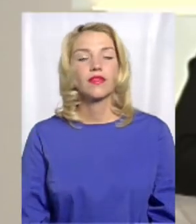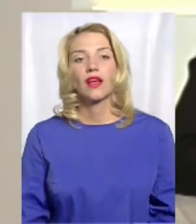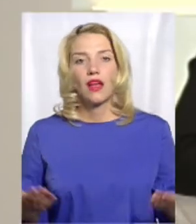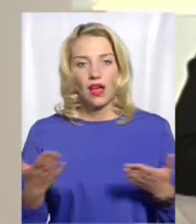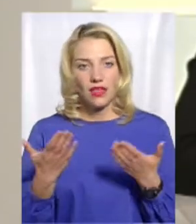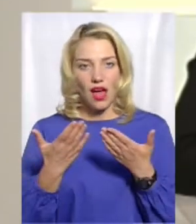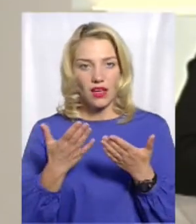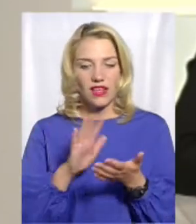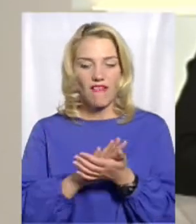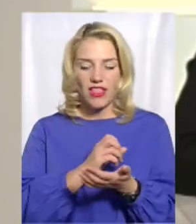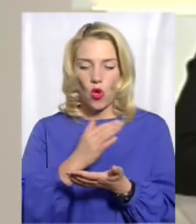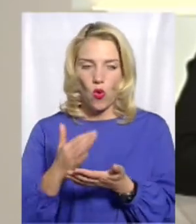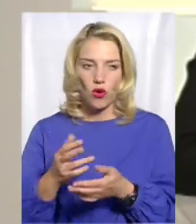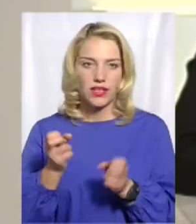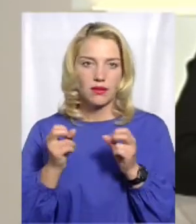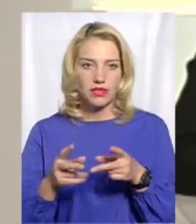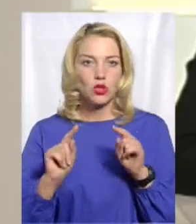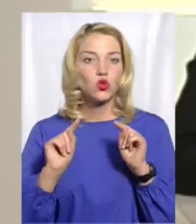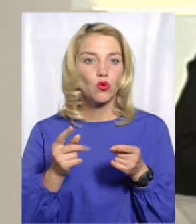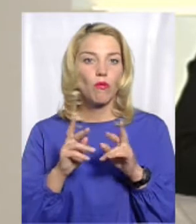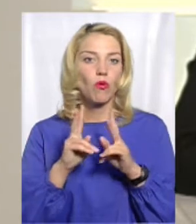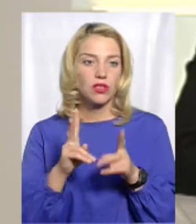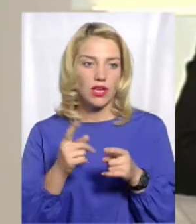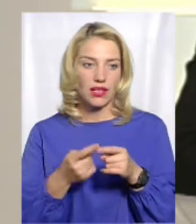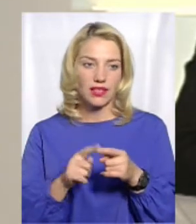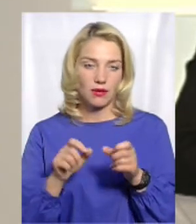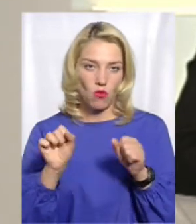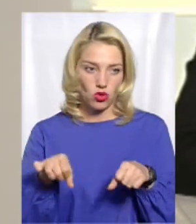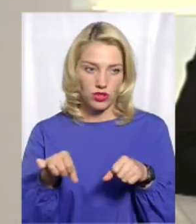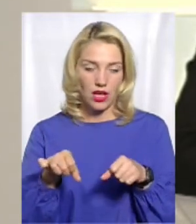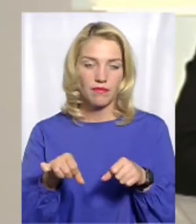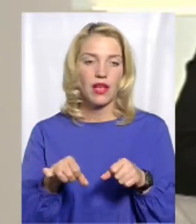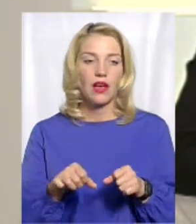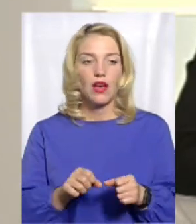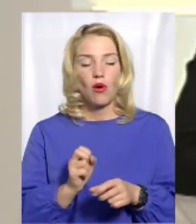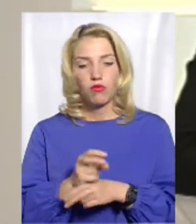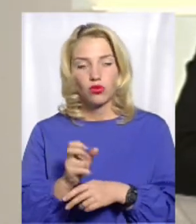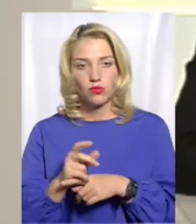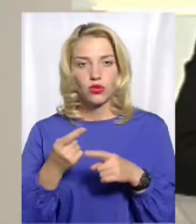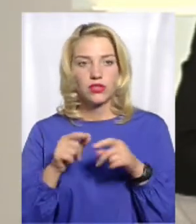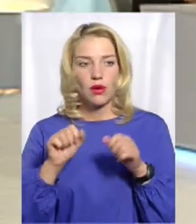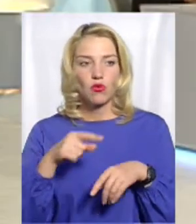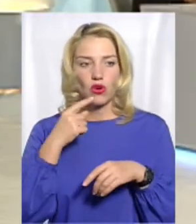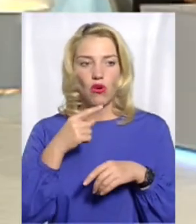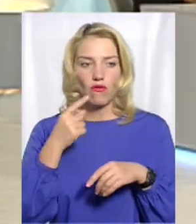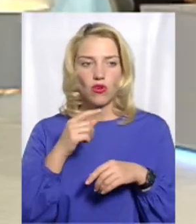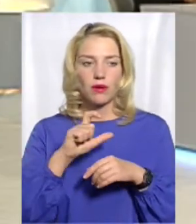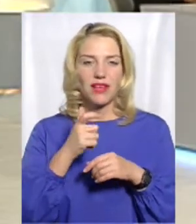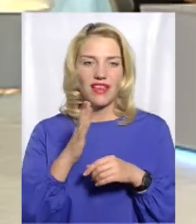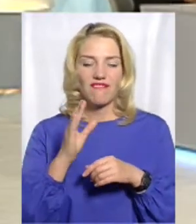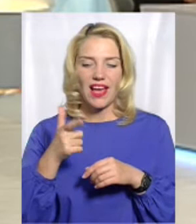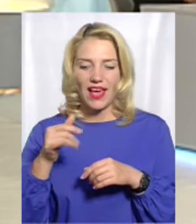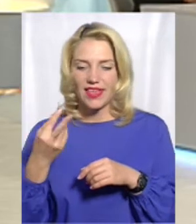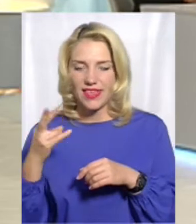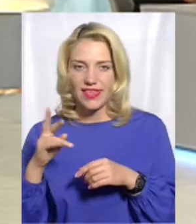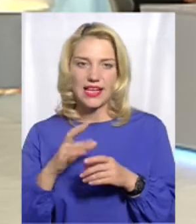Які відходи небезпечні, чому і як їх можна позбутися, говоримо із Євгенією